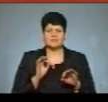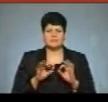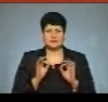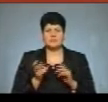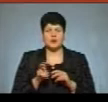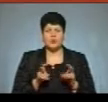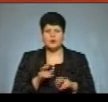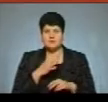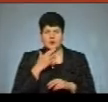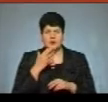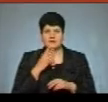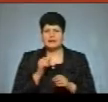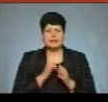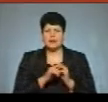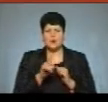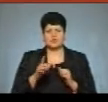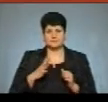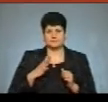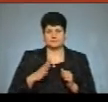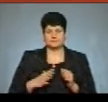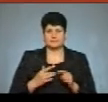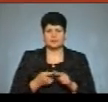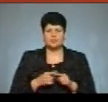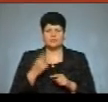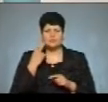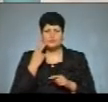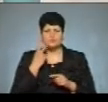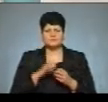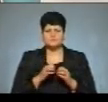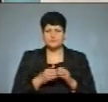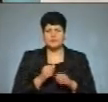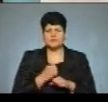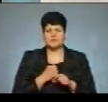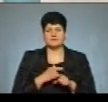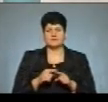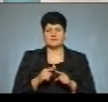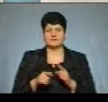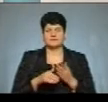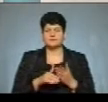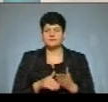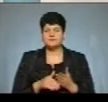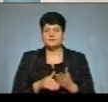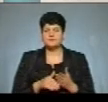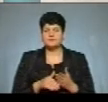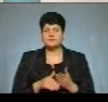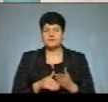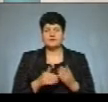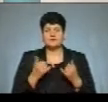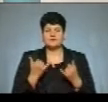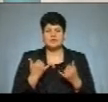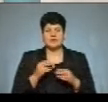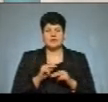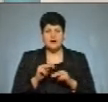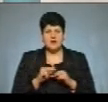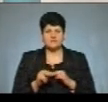приходить багато, але не кожен витримує таку весь час напругу працювати в екстрених умовах. І, на жаль, вишколені, вже